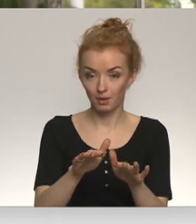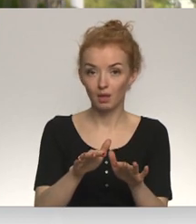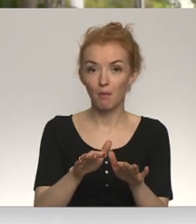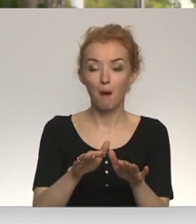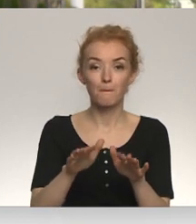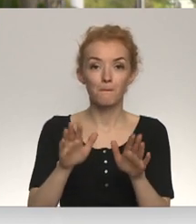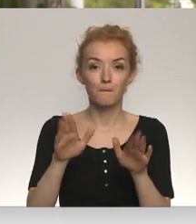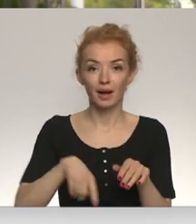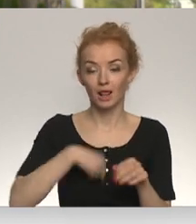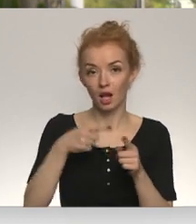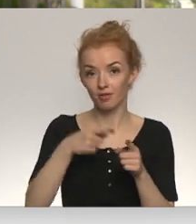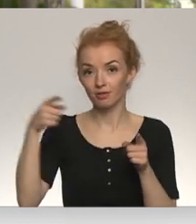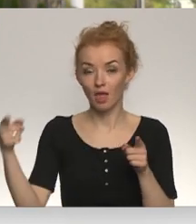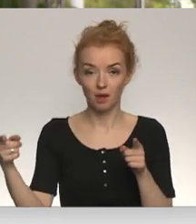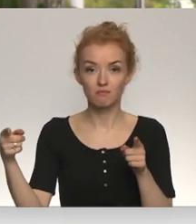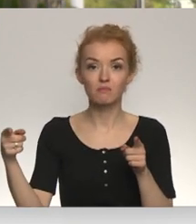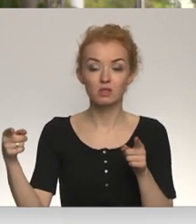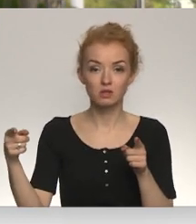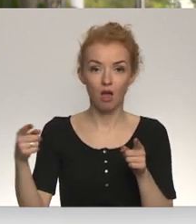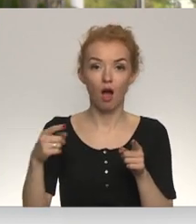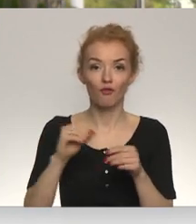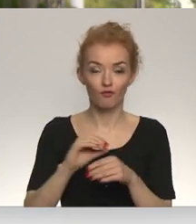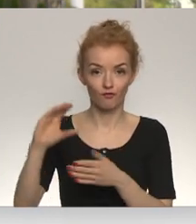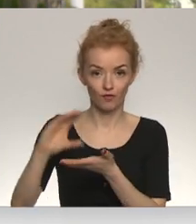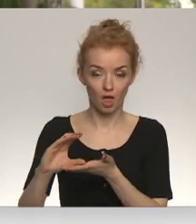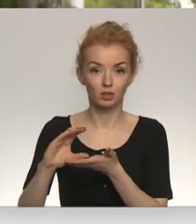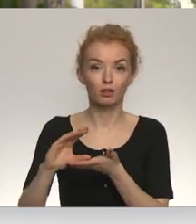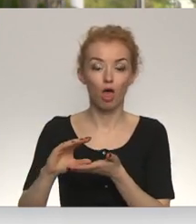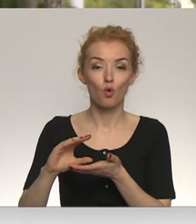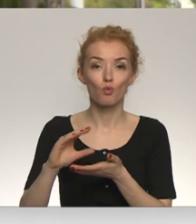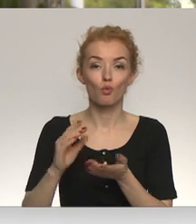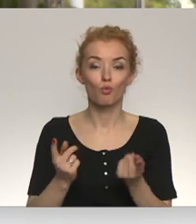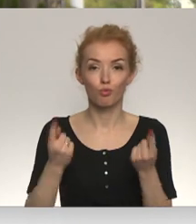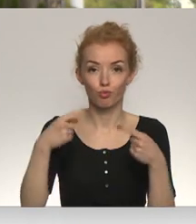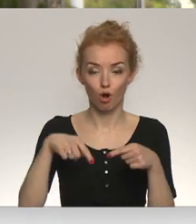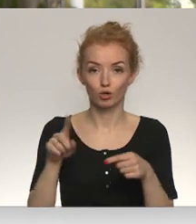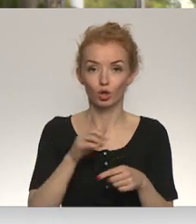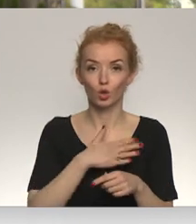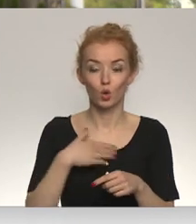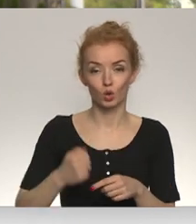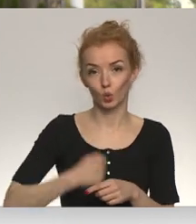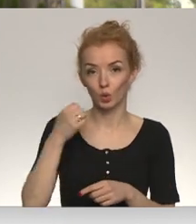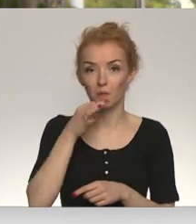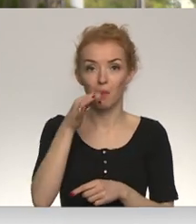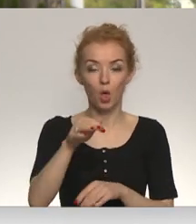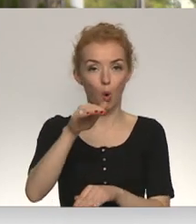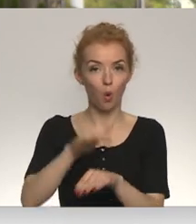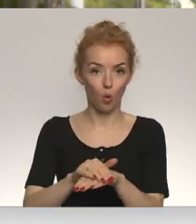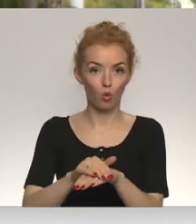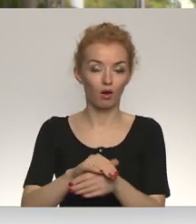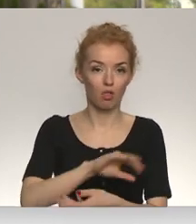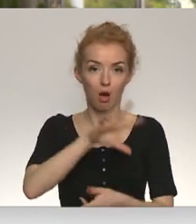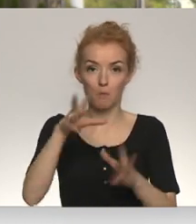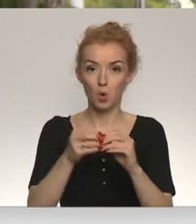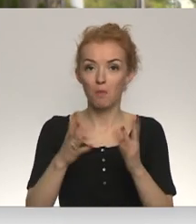attiecās uz tādu ilgtermiņu rekonstrukcijas finansējumu. Pašreiz ir ļoti grūti pateikt konkrētus apjomus,